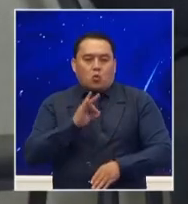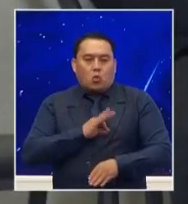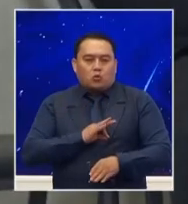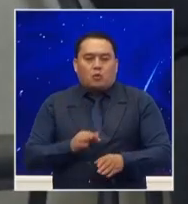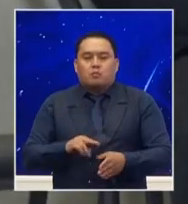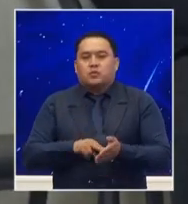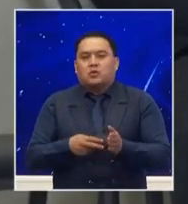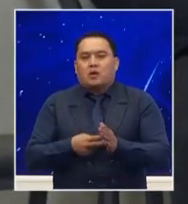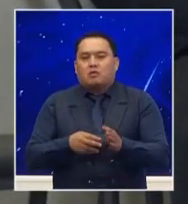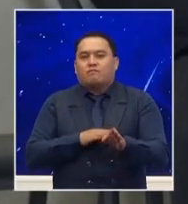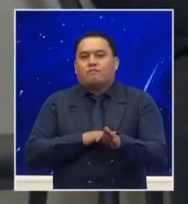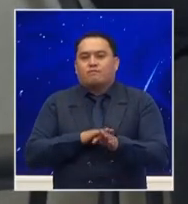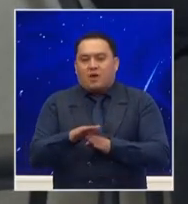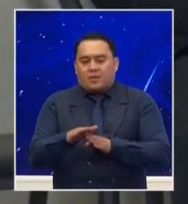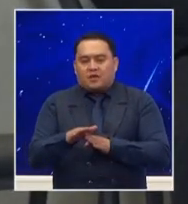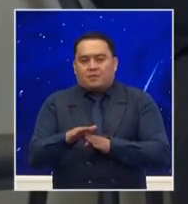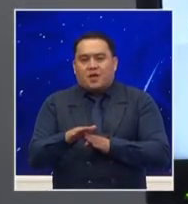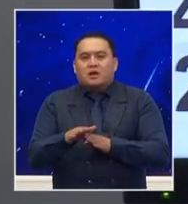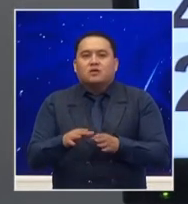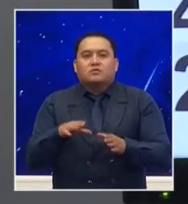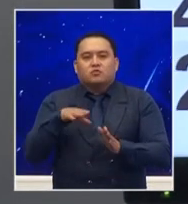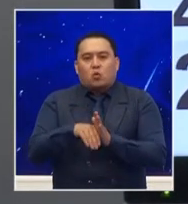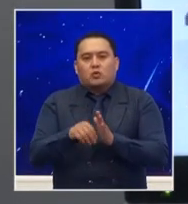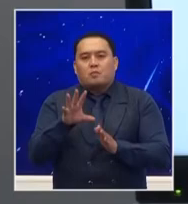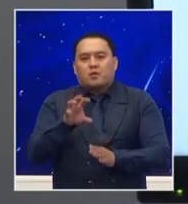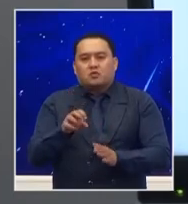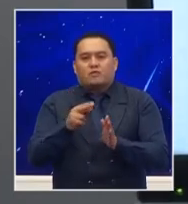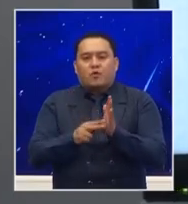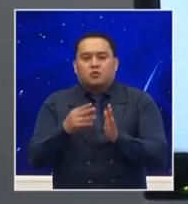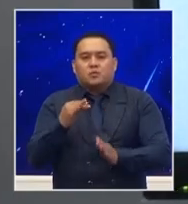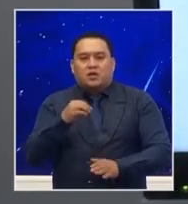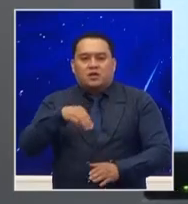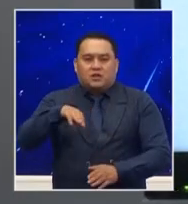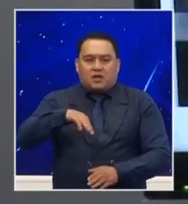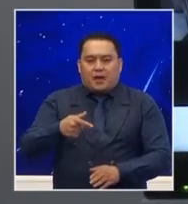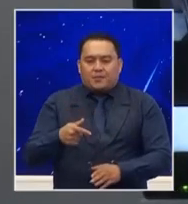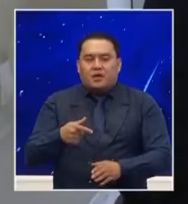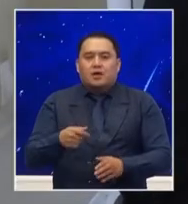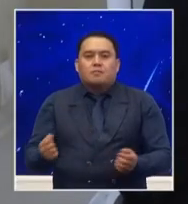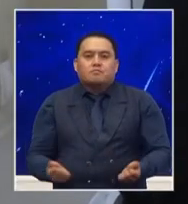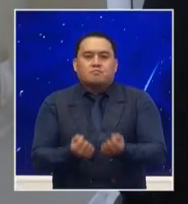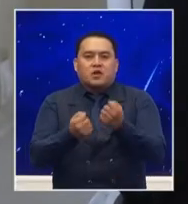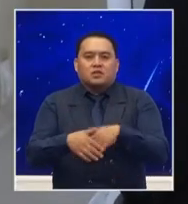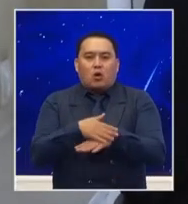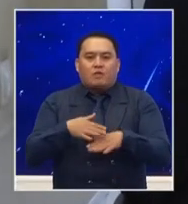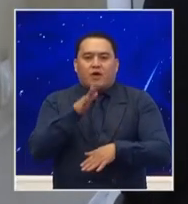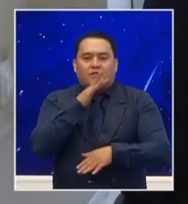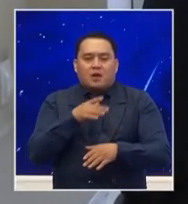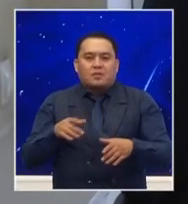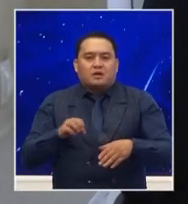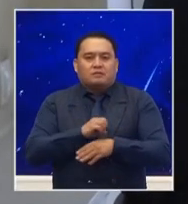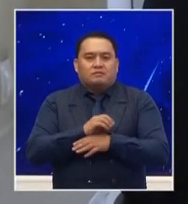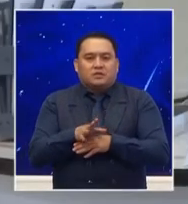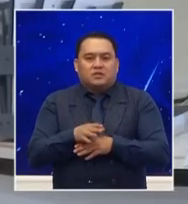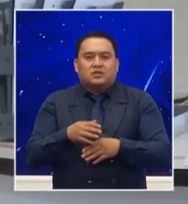сумму 7,9 миллиарда тенге и составил более 508 миллиардов. А в целях поддержки граждан в период пандемии физическим